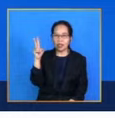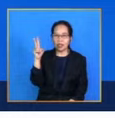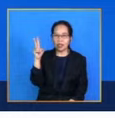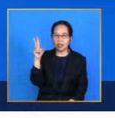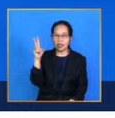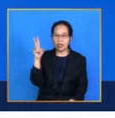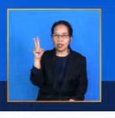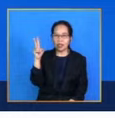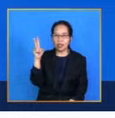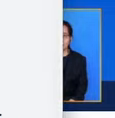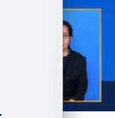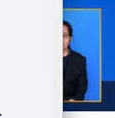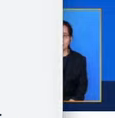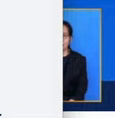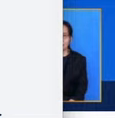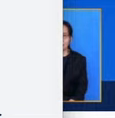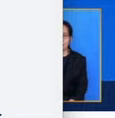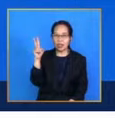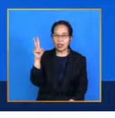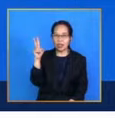Rodel. Amen.